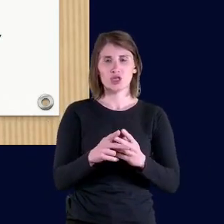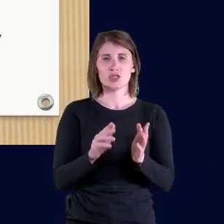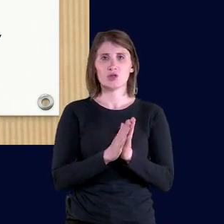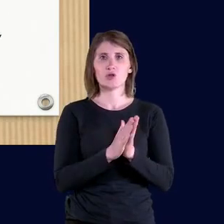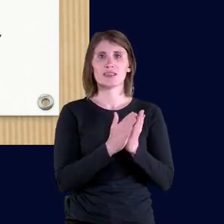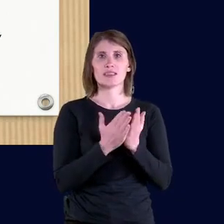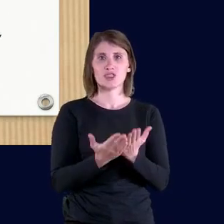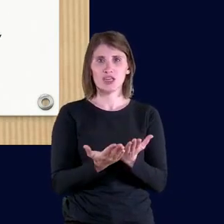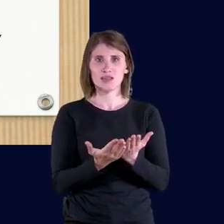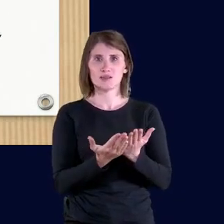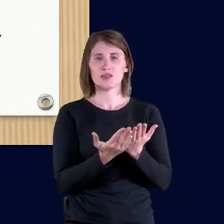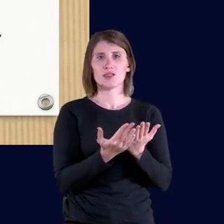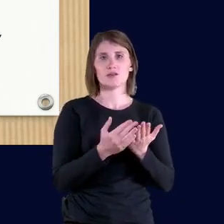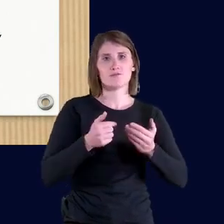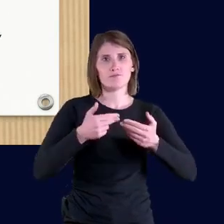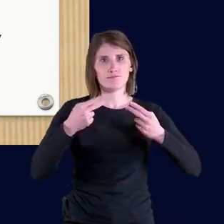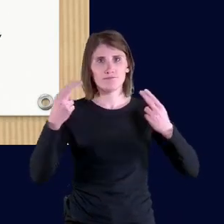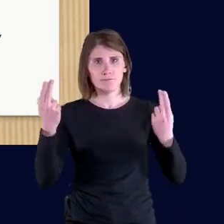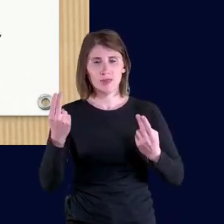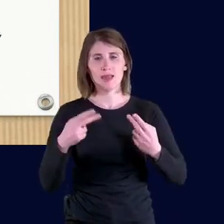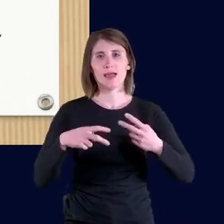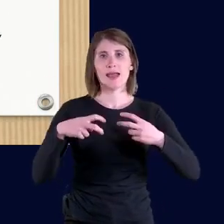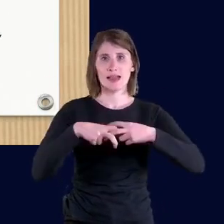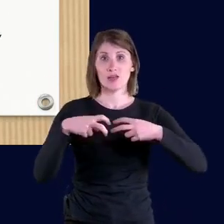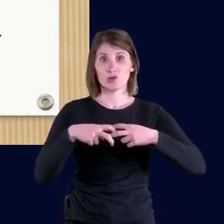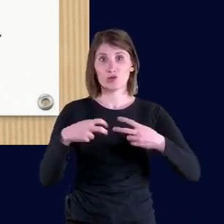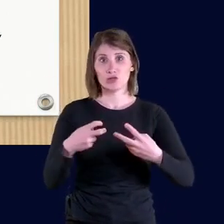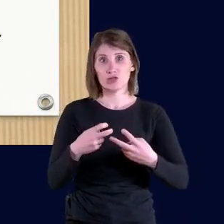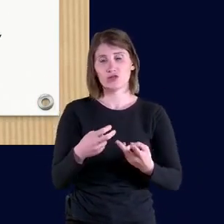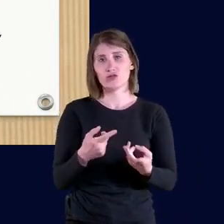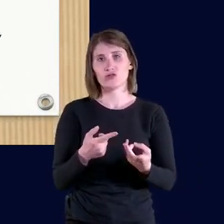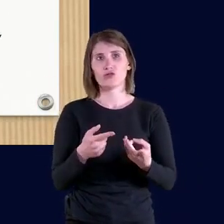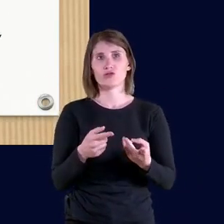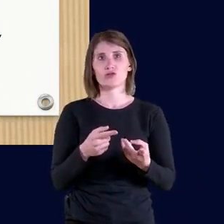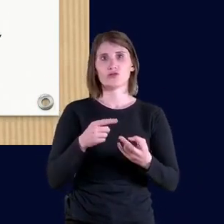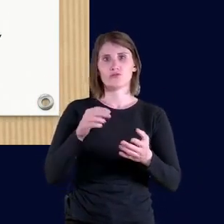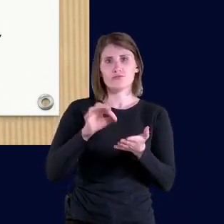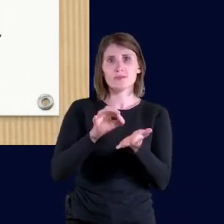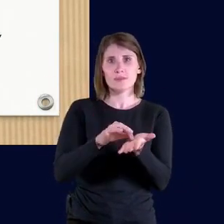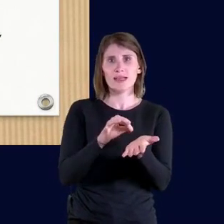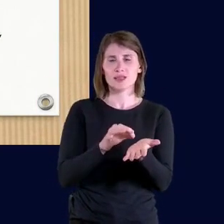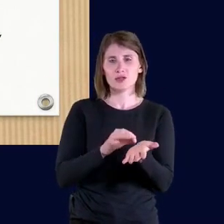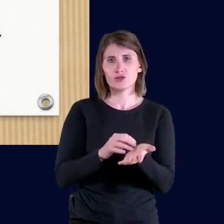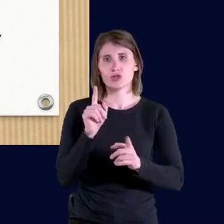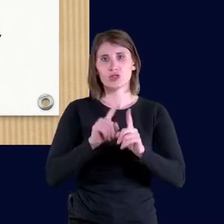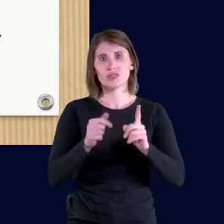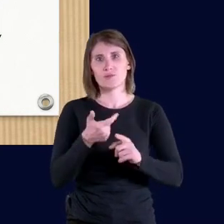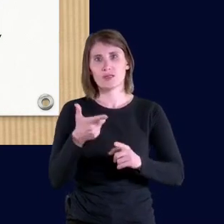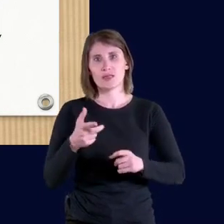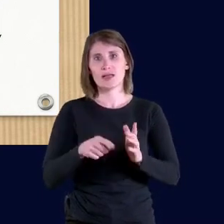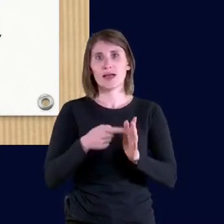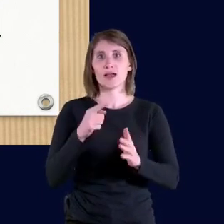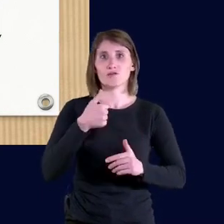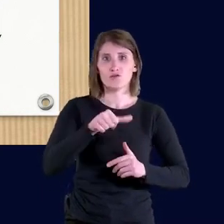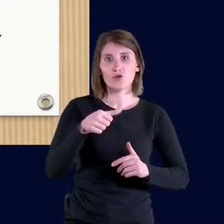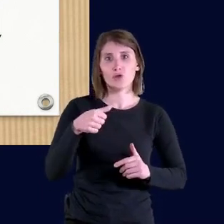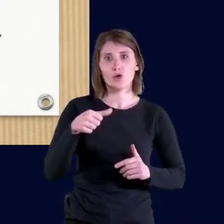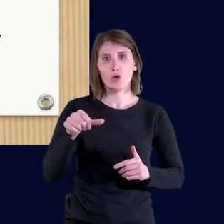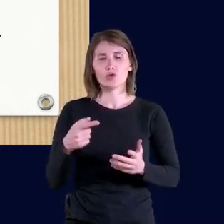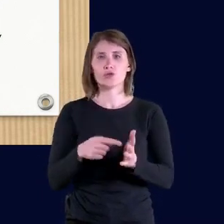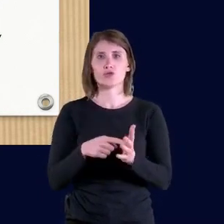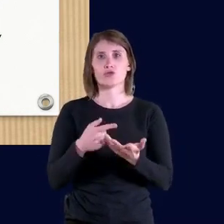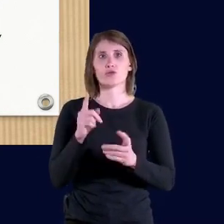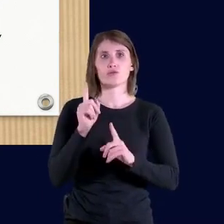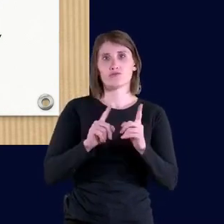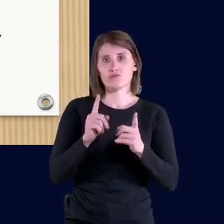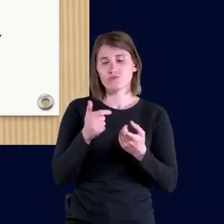elektronicznego cyklicznie czasami co kilka dni może raz w tygodniu w zależności od tego jaki był też oddźwięk i